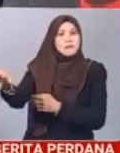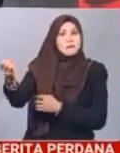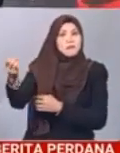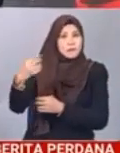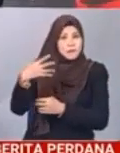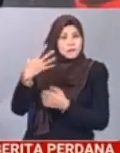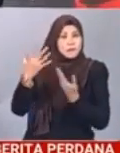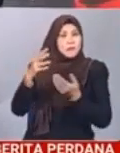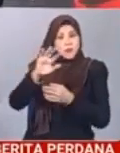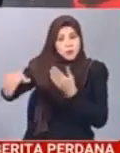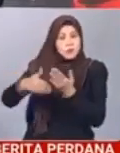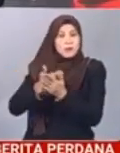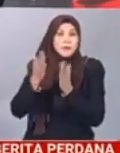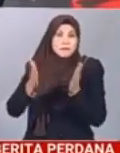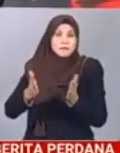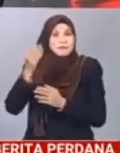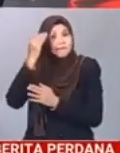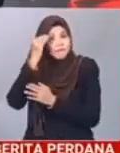bahwa